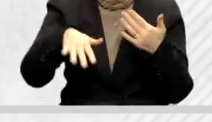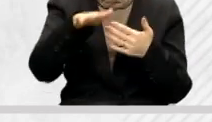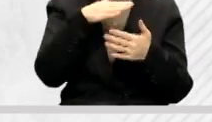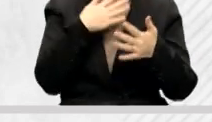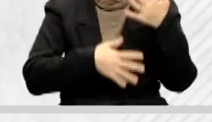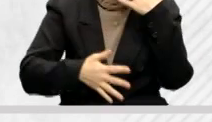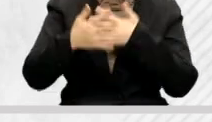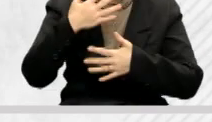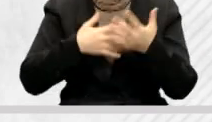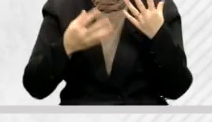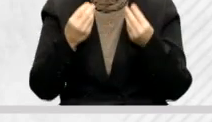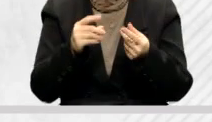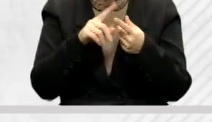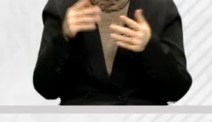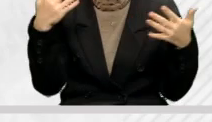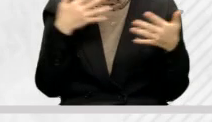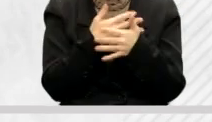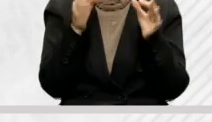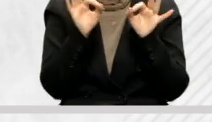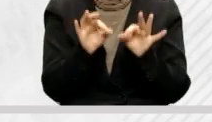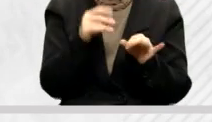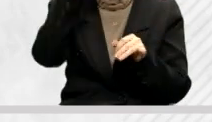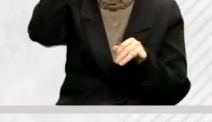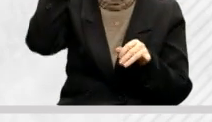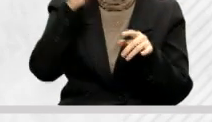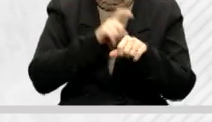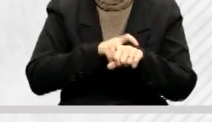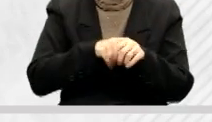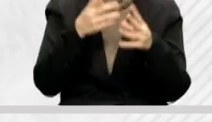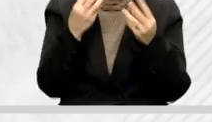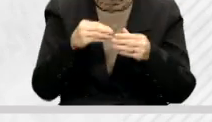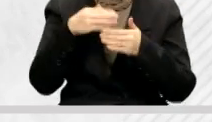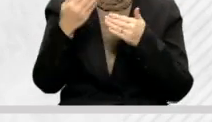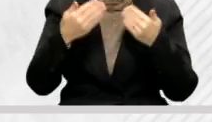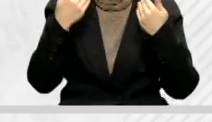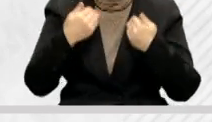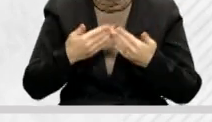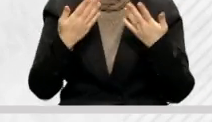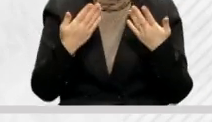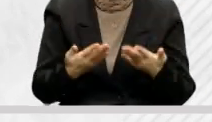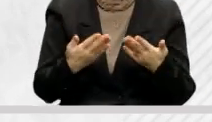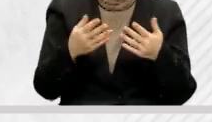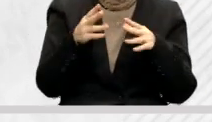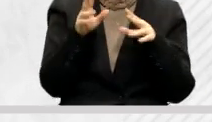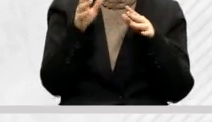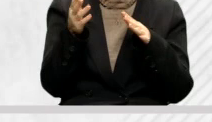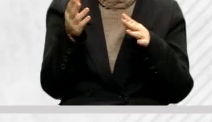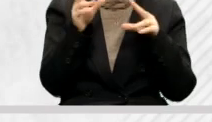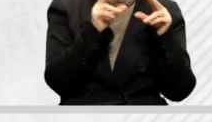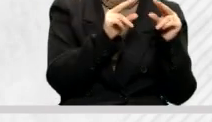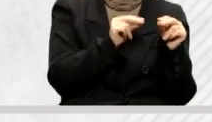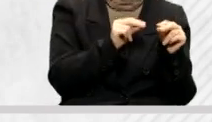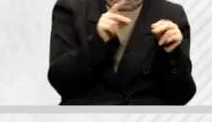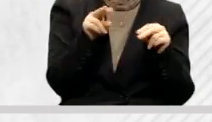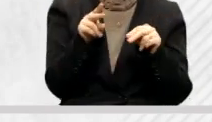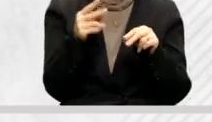Belli şeyler yaşıyoruz ve akşam artık belli saat geçtikten sonra vücut artık hani tamam artık dinlenmeye geçelim, hadi uykuya geçelim gibi böyle bir şey mi veriyor?